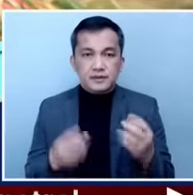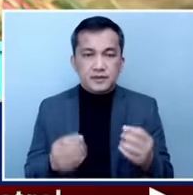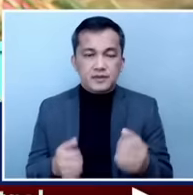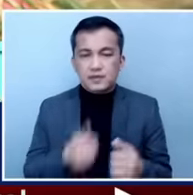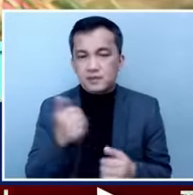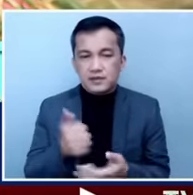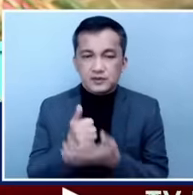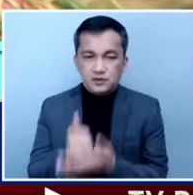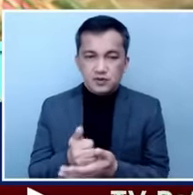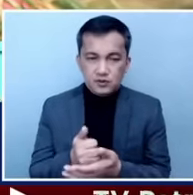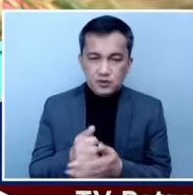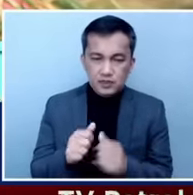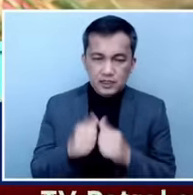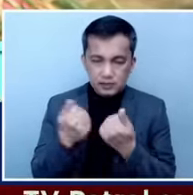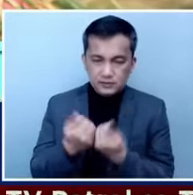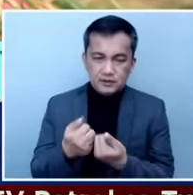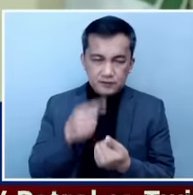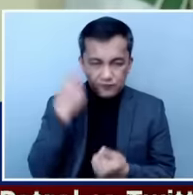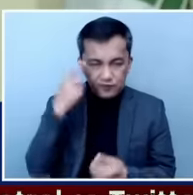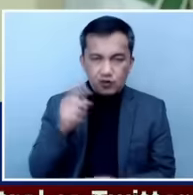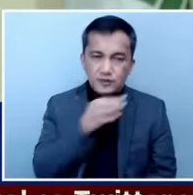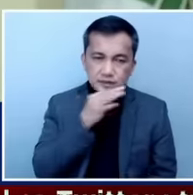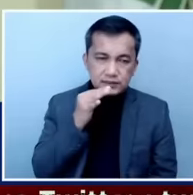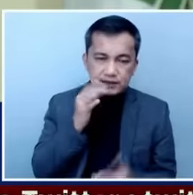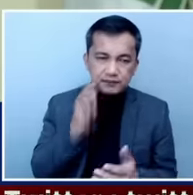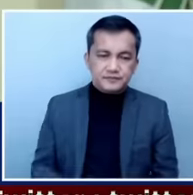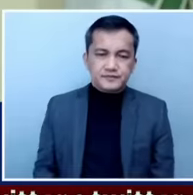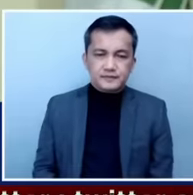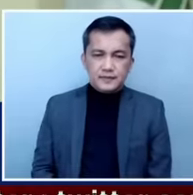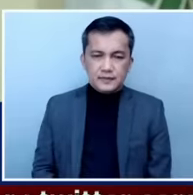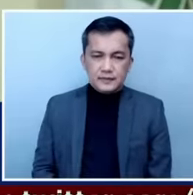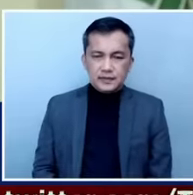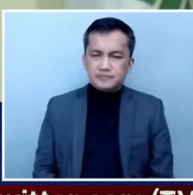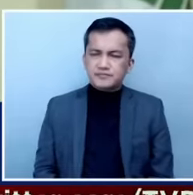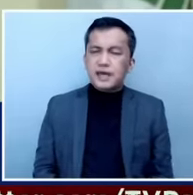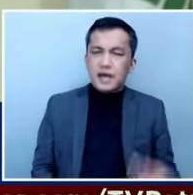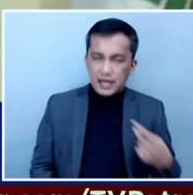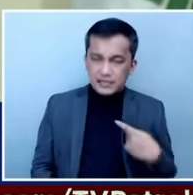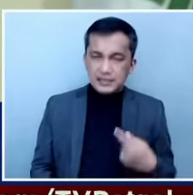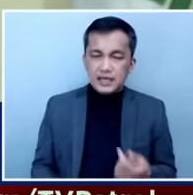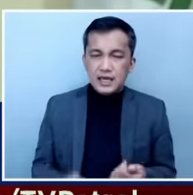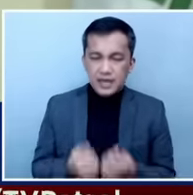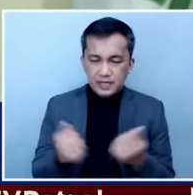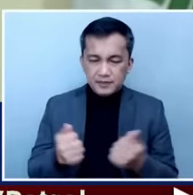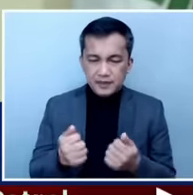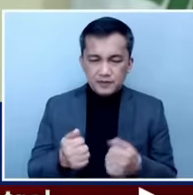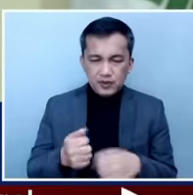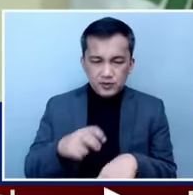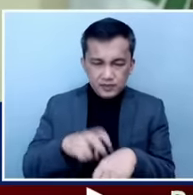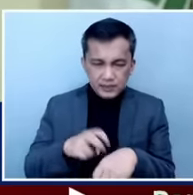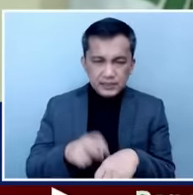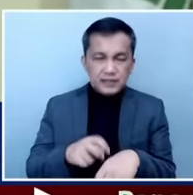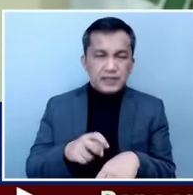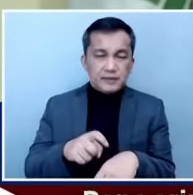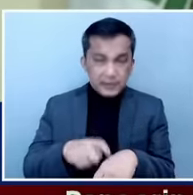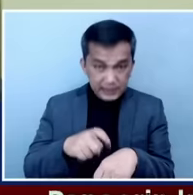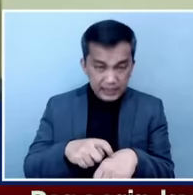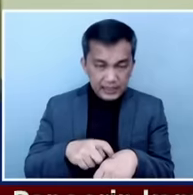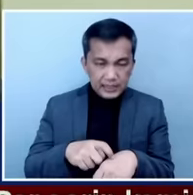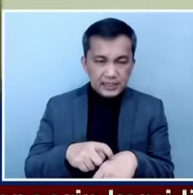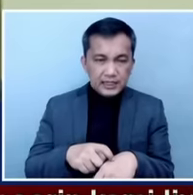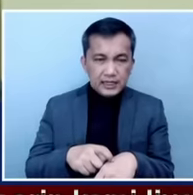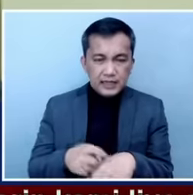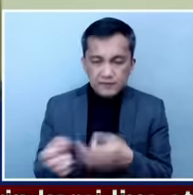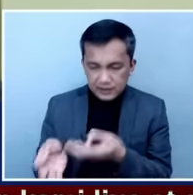ang ahensya para sa mga magsasaka. Nandiyan available yung ating mga binhi, pataba, makinarya,